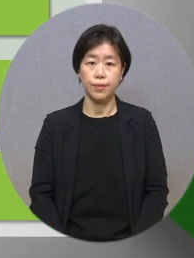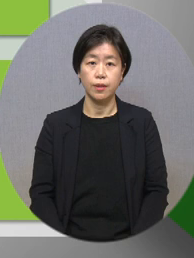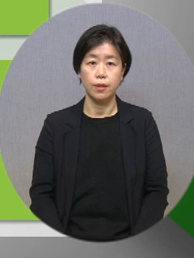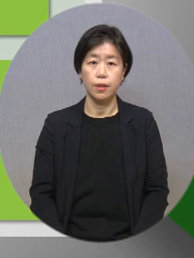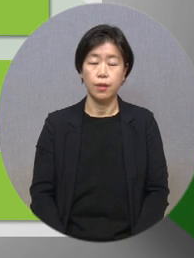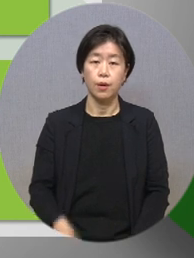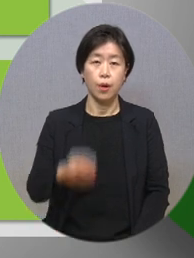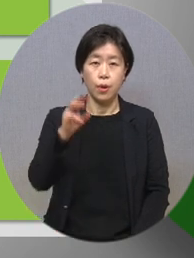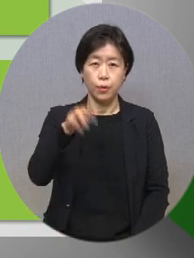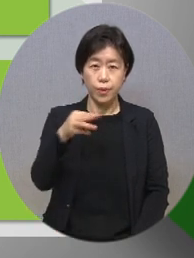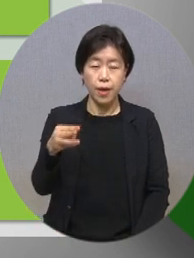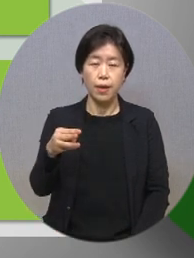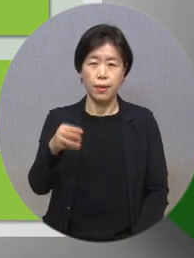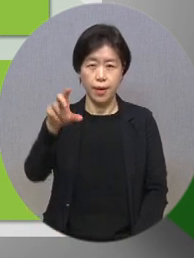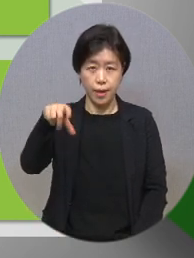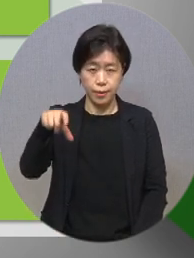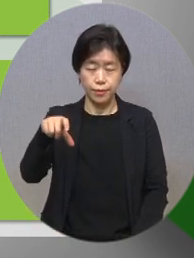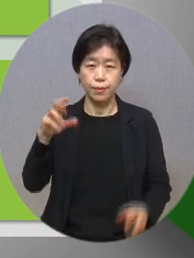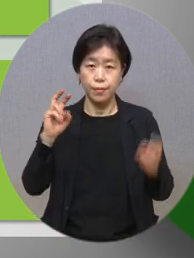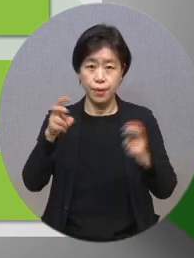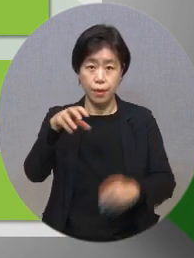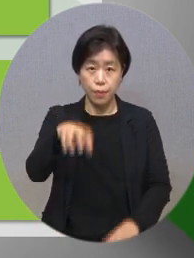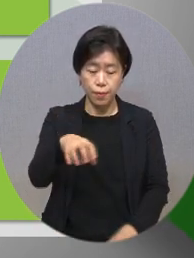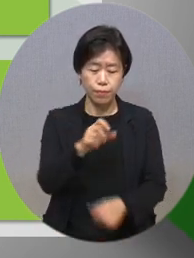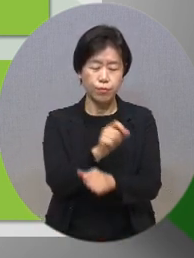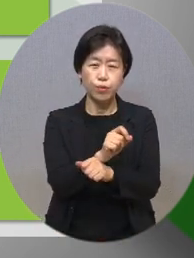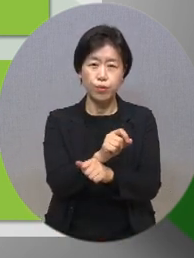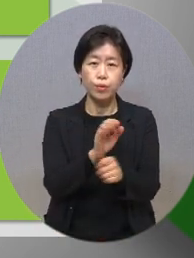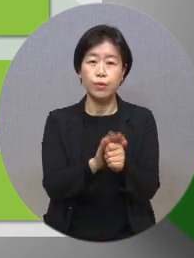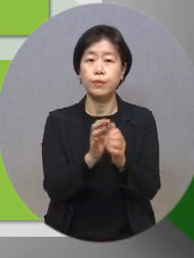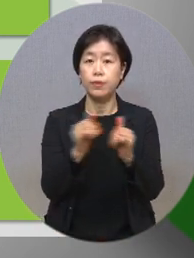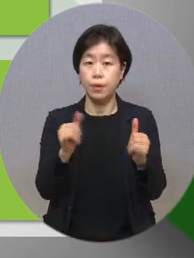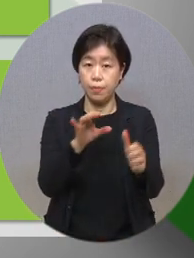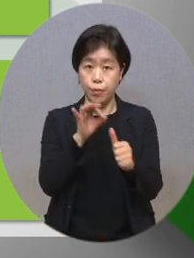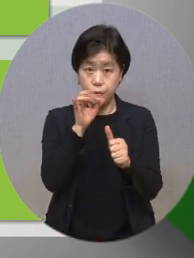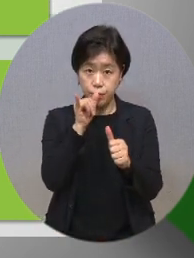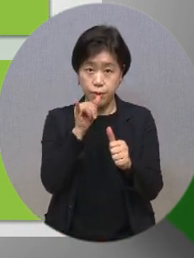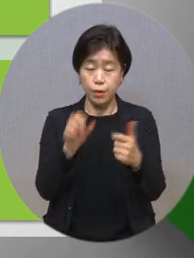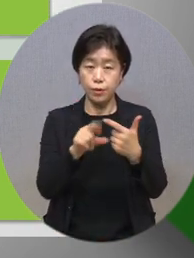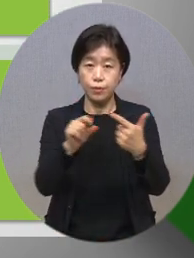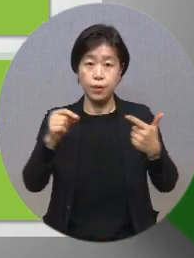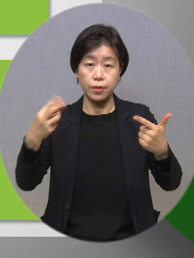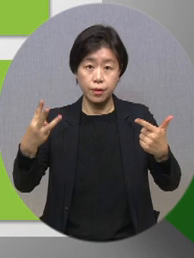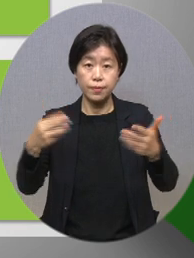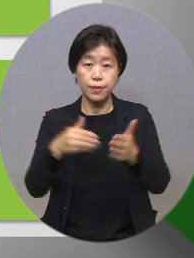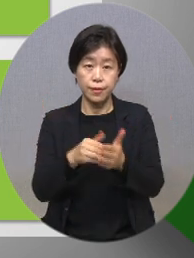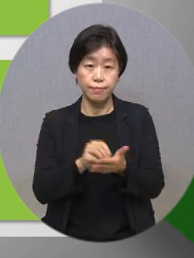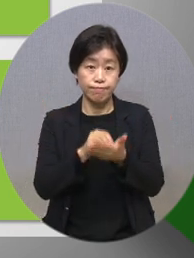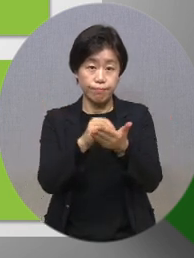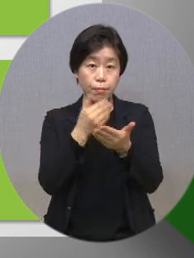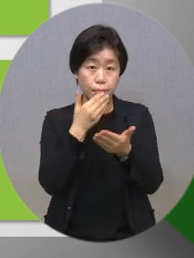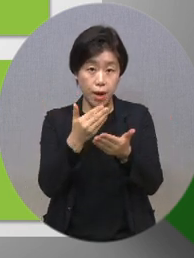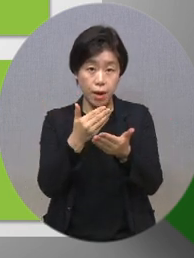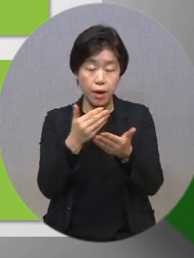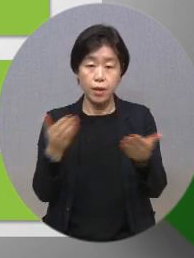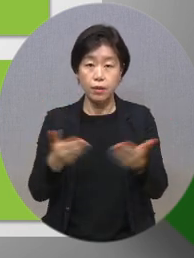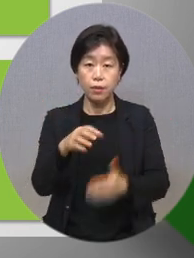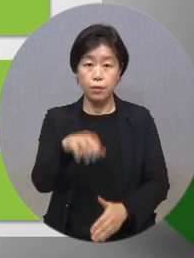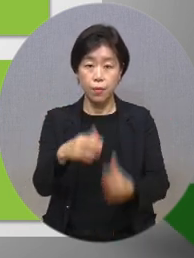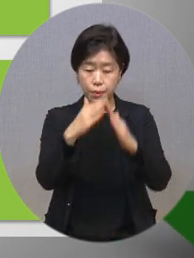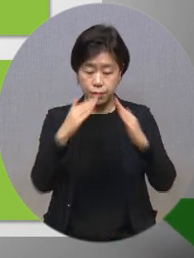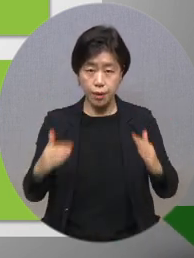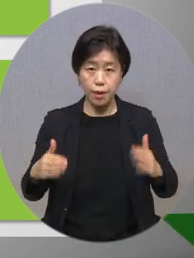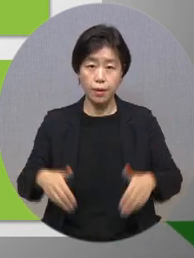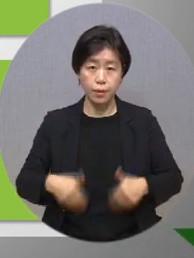롯데카드 주식회사에서 사무 보조원을 모집합니다. 접수 마감일은 6월 3일까지며 근무지는 전라남도